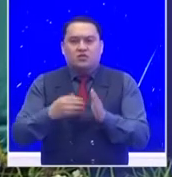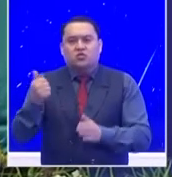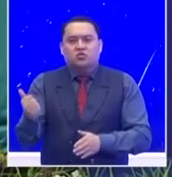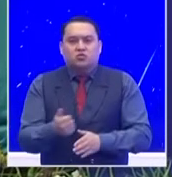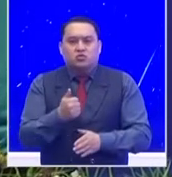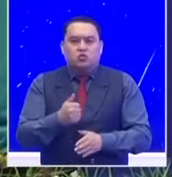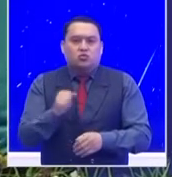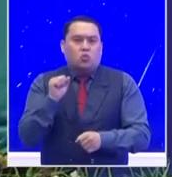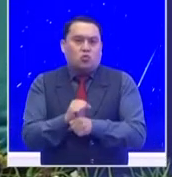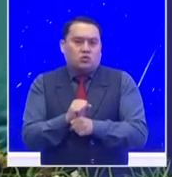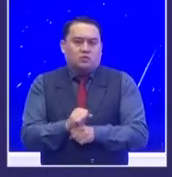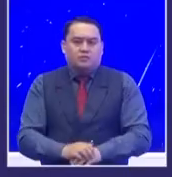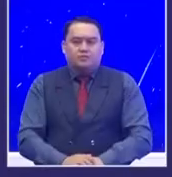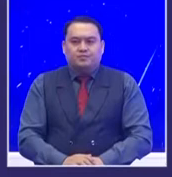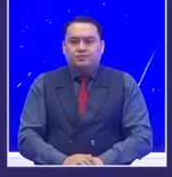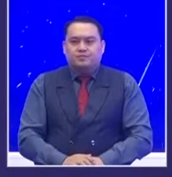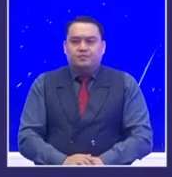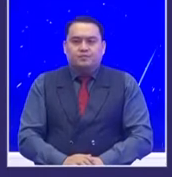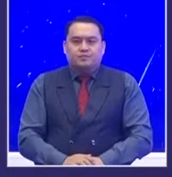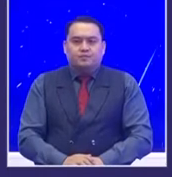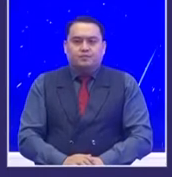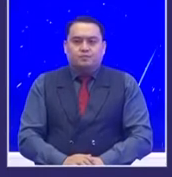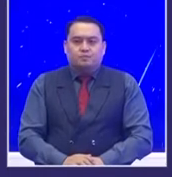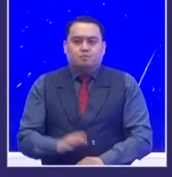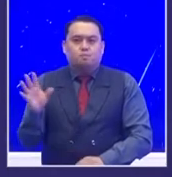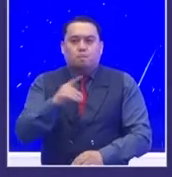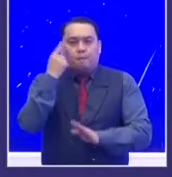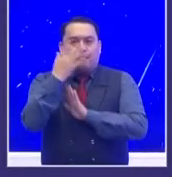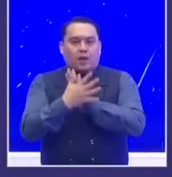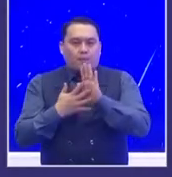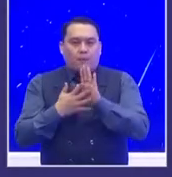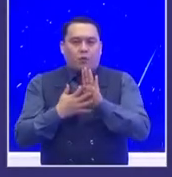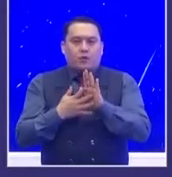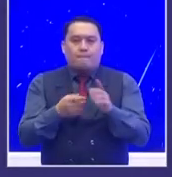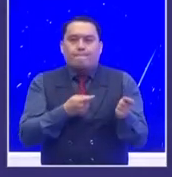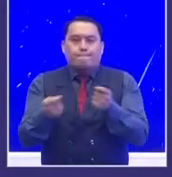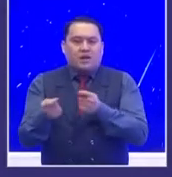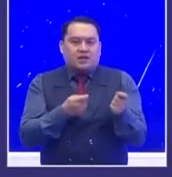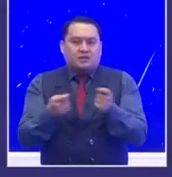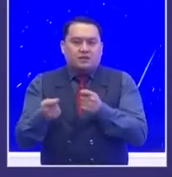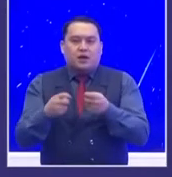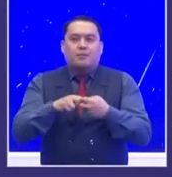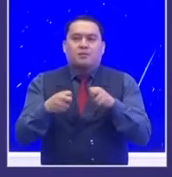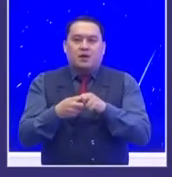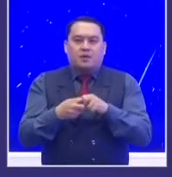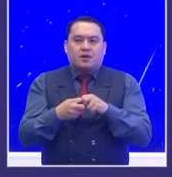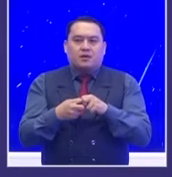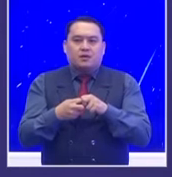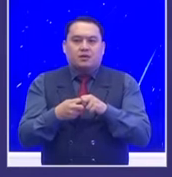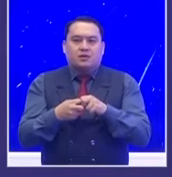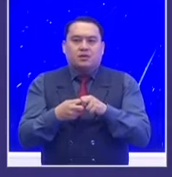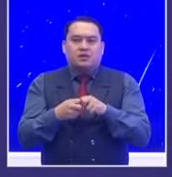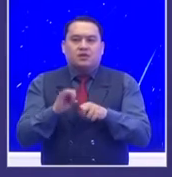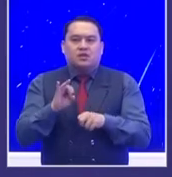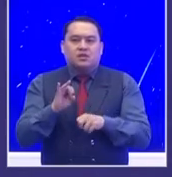вечера транспорт не ходит. По автобусным, чтобы все поняли, по пассажирским перевозкам – это проблема. И